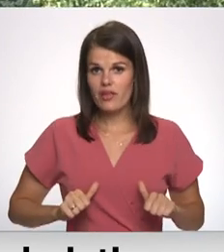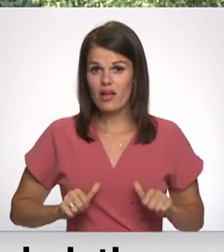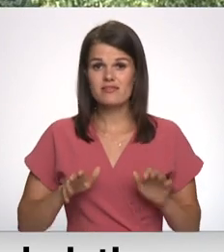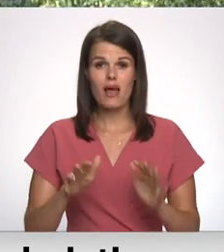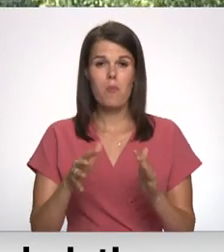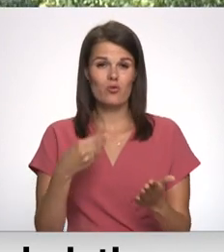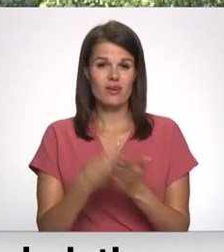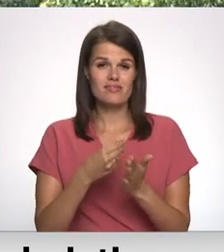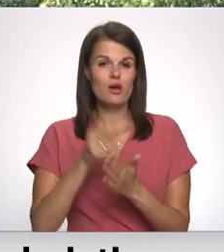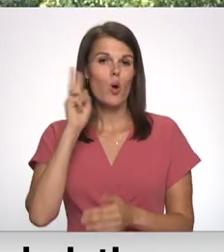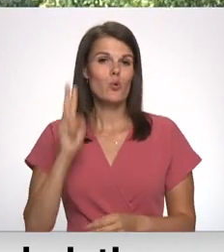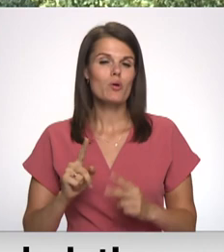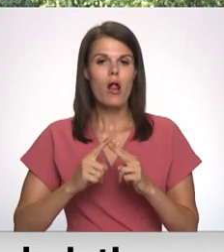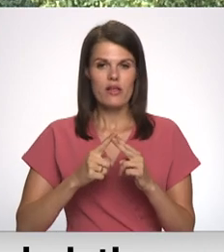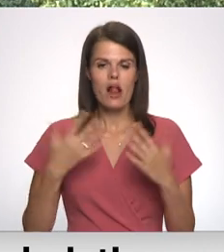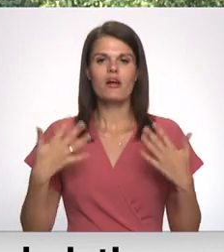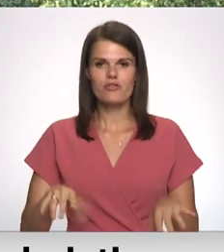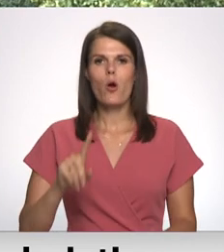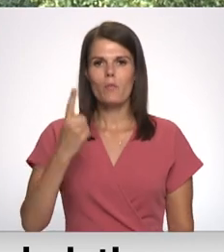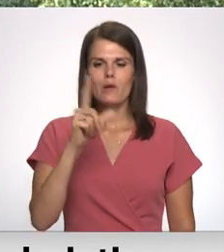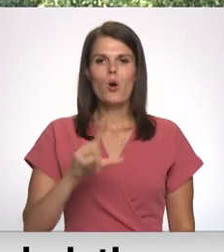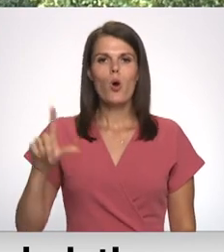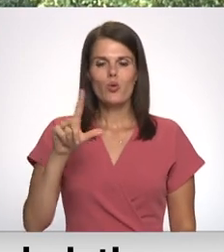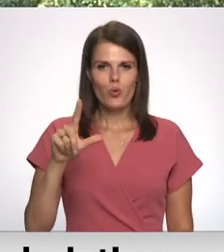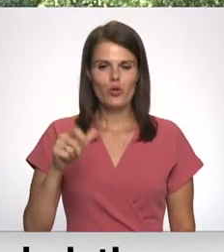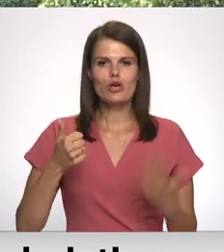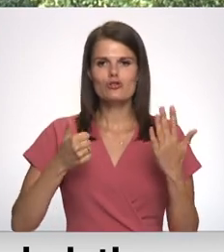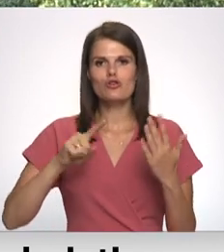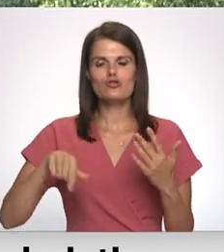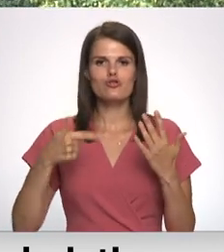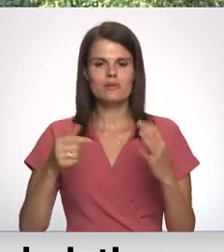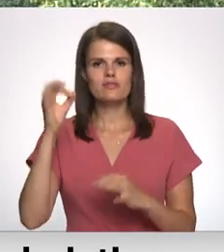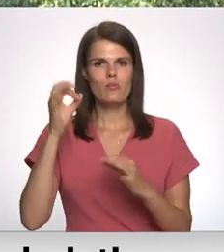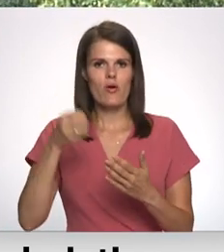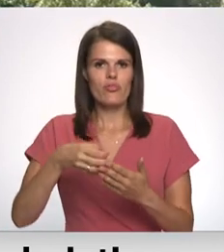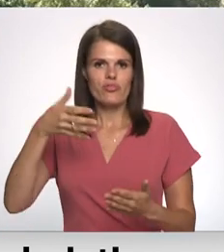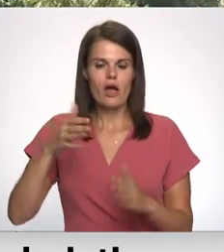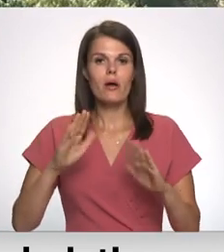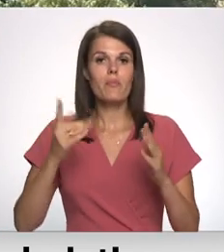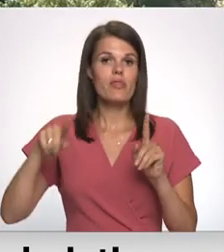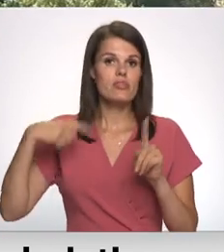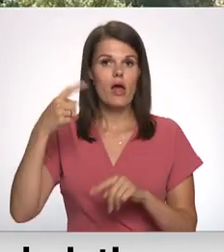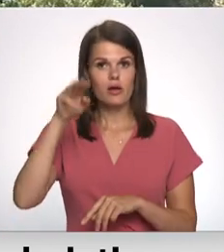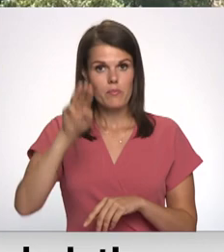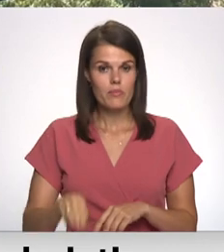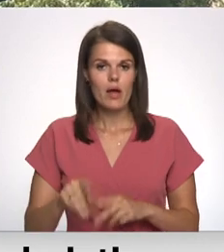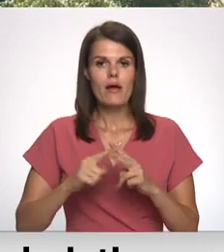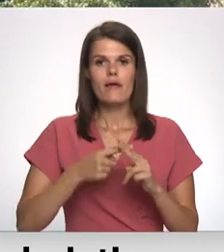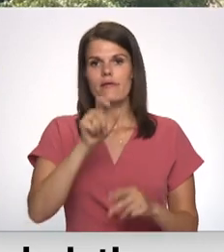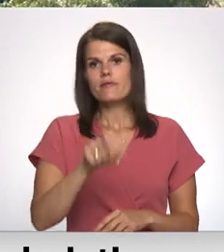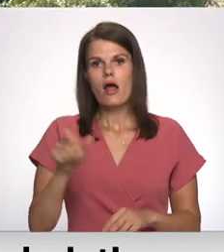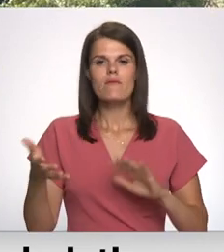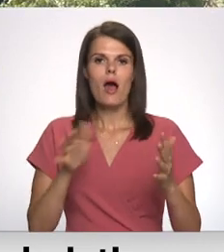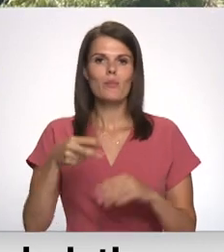Apkurs tarifs Jūrmalā un Jelgavā jau no 1. jūlija ir par 6,7% dārgāks, bet no nākamā mēneša jelgavniekiem apmēram